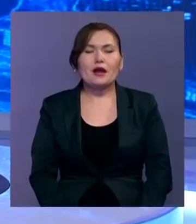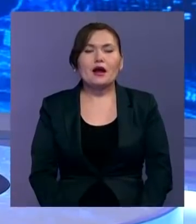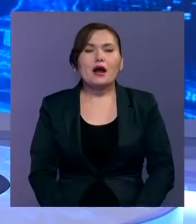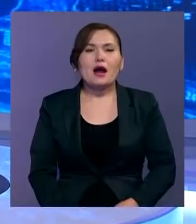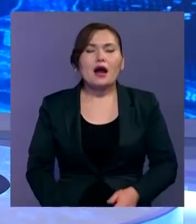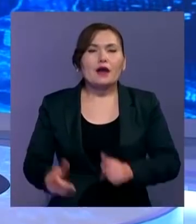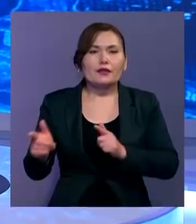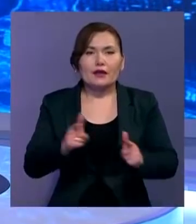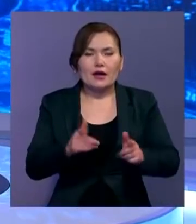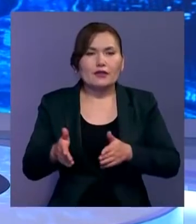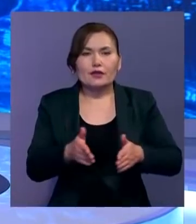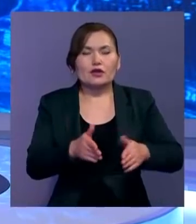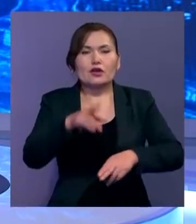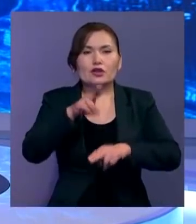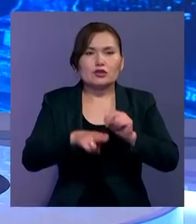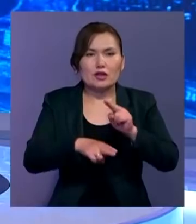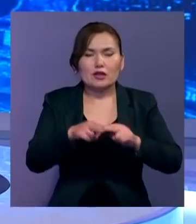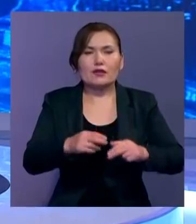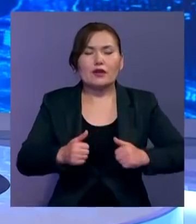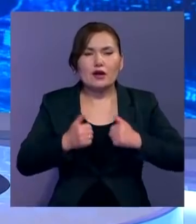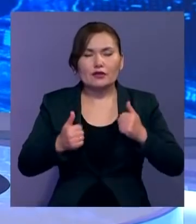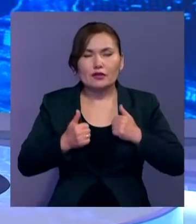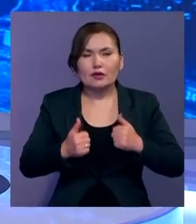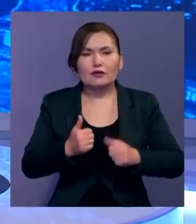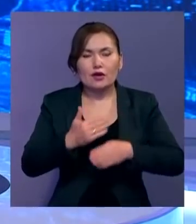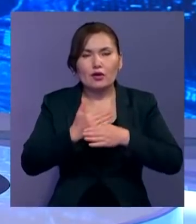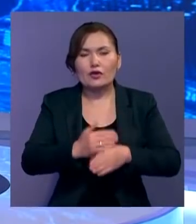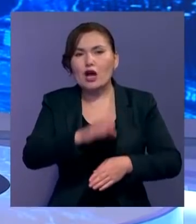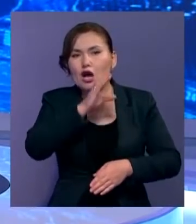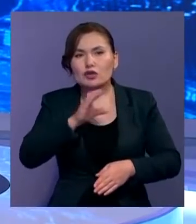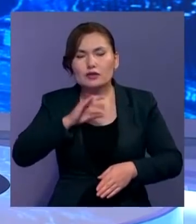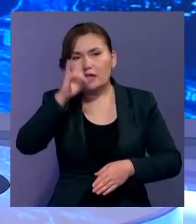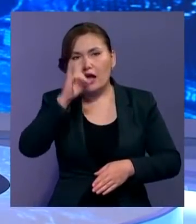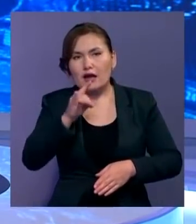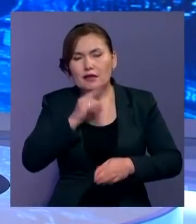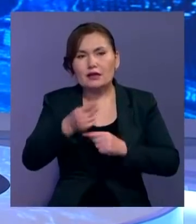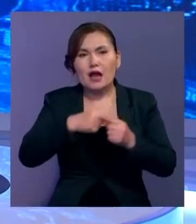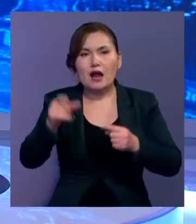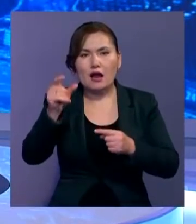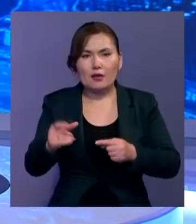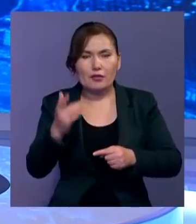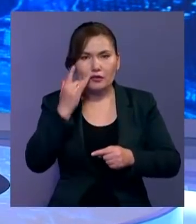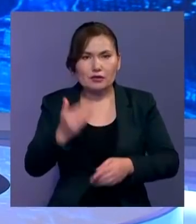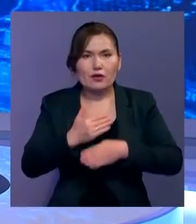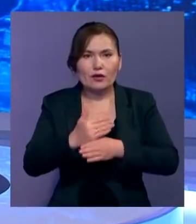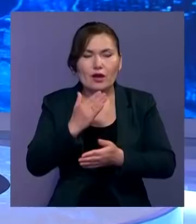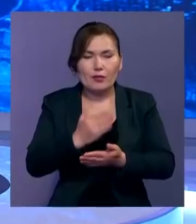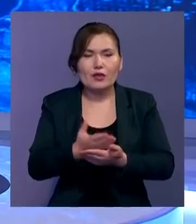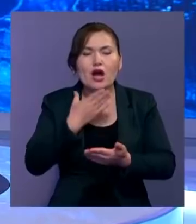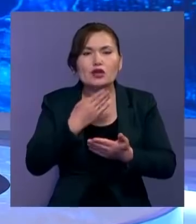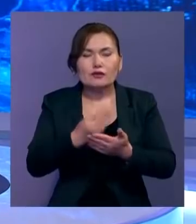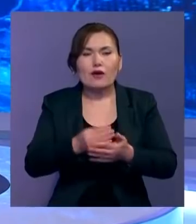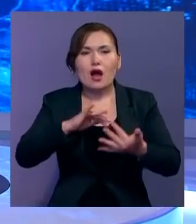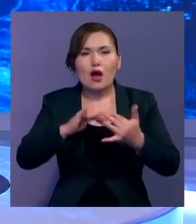Дайындыққа даңғыл жол салуға ұмтылған солтүстік қазақстандық Біржан Шаймерденовтің бастамасы өзге өңірлерде қолдау тапса ғана. Туған жердің